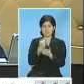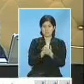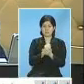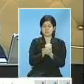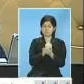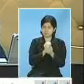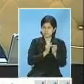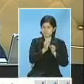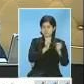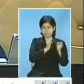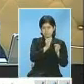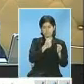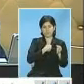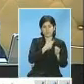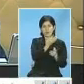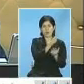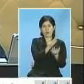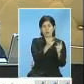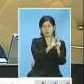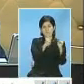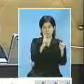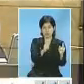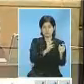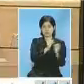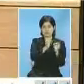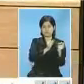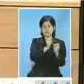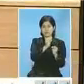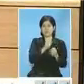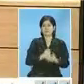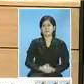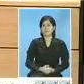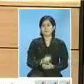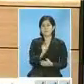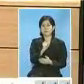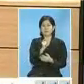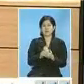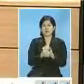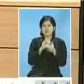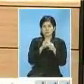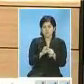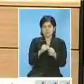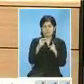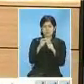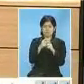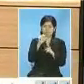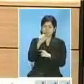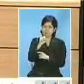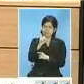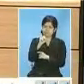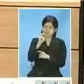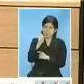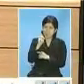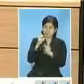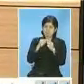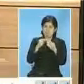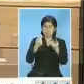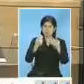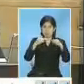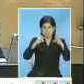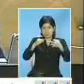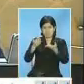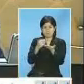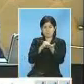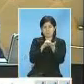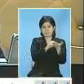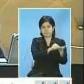ได้นะครับเพราะในเรื่องของการที่จะเรียกสำนวนหรืออะไรเนี่ยผมเข้าใจว่ากรรมธิการท่านอาจจะซักถาม